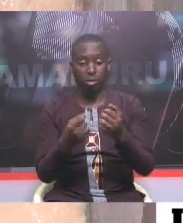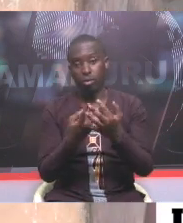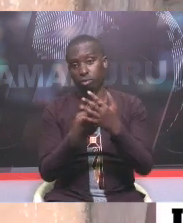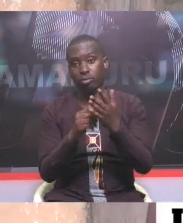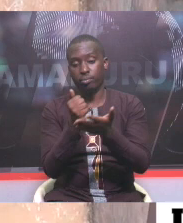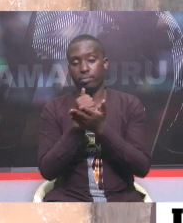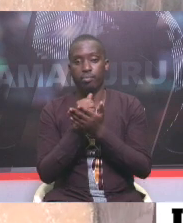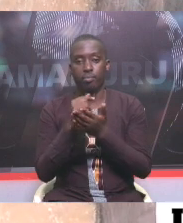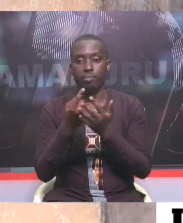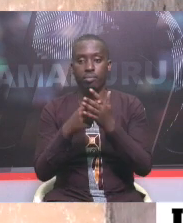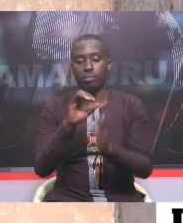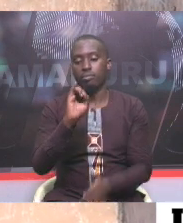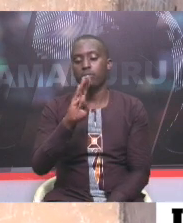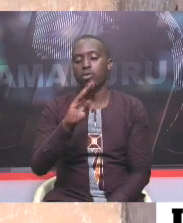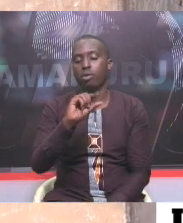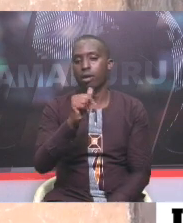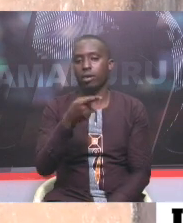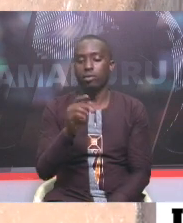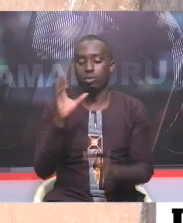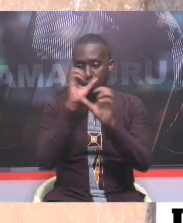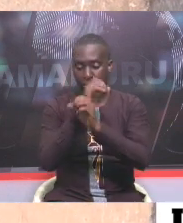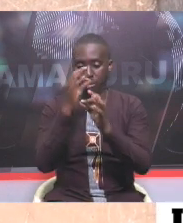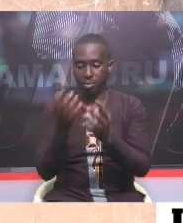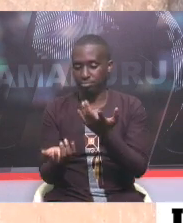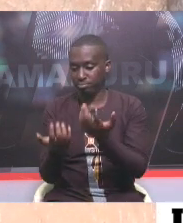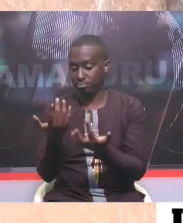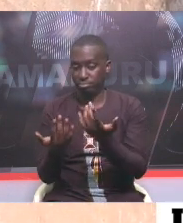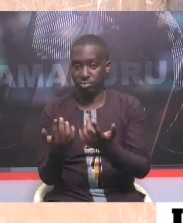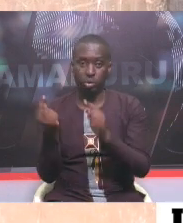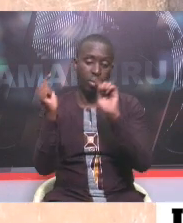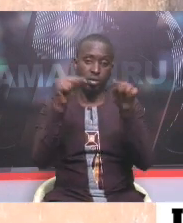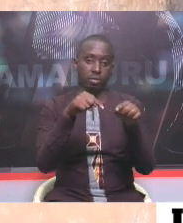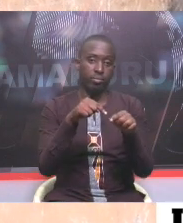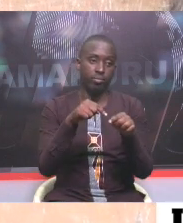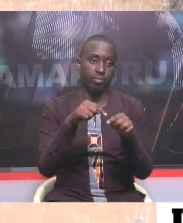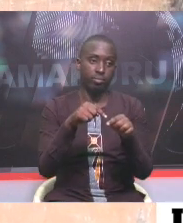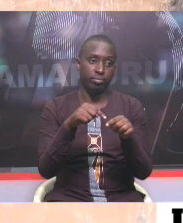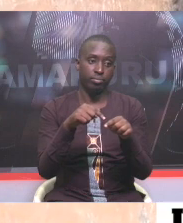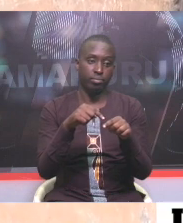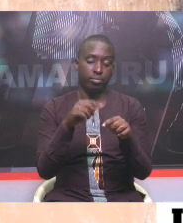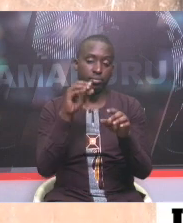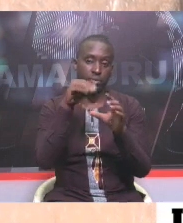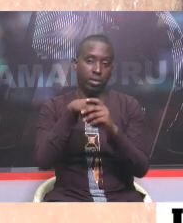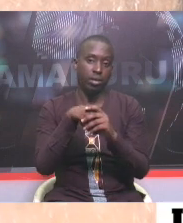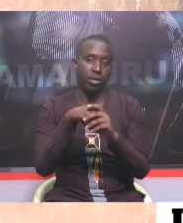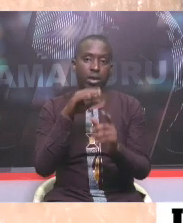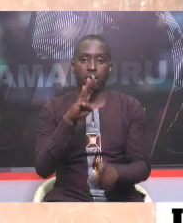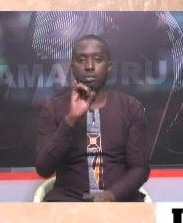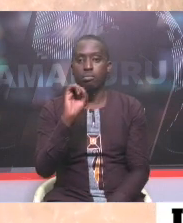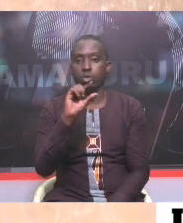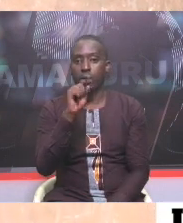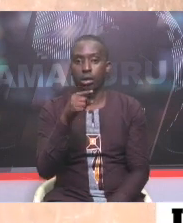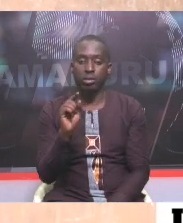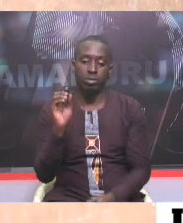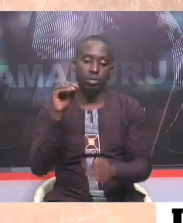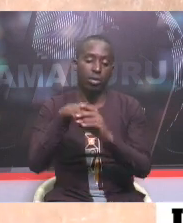Iyo twabuze udushagari two gucana turazaga tugagira mu ntuza muri biyogaze